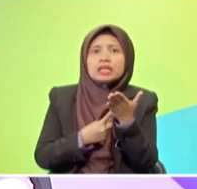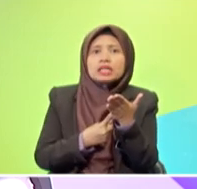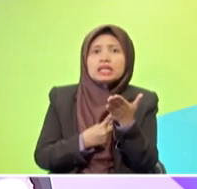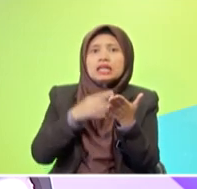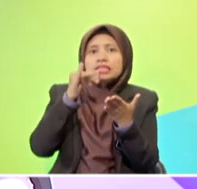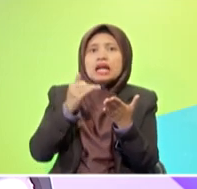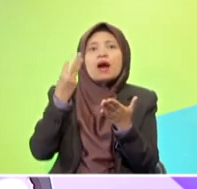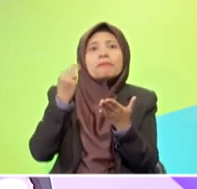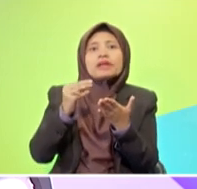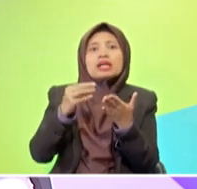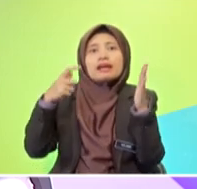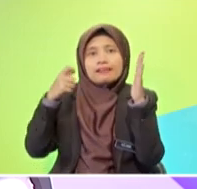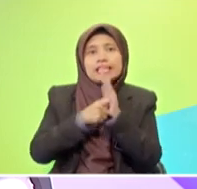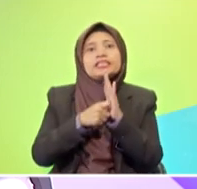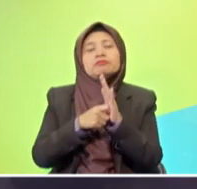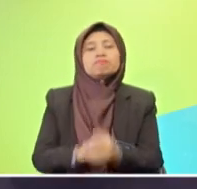mekanisme